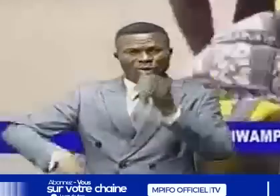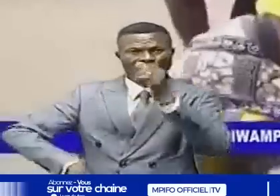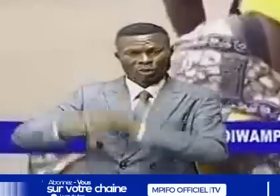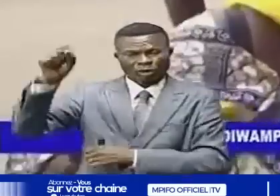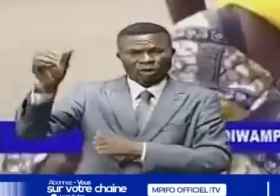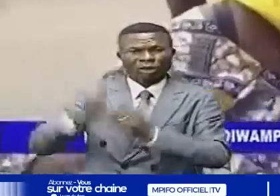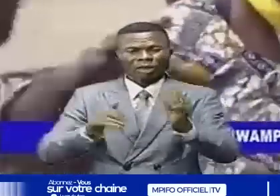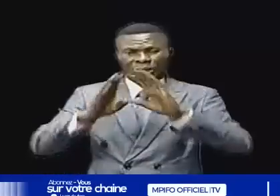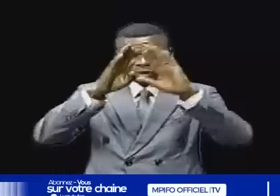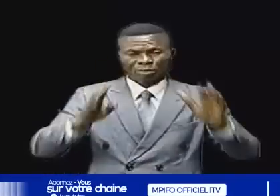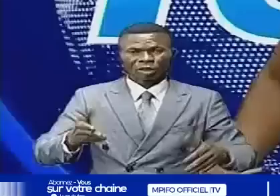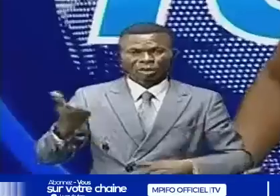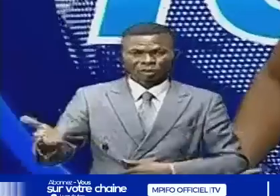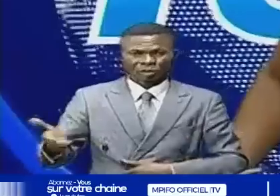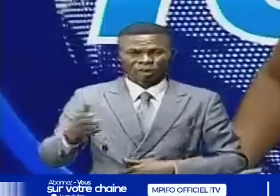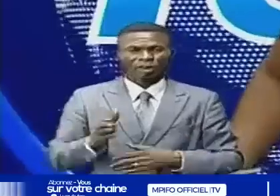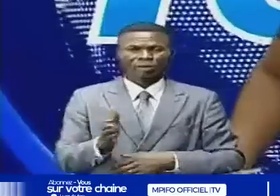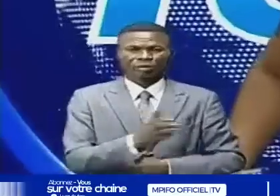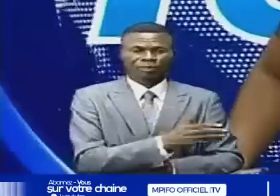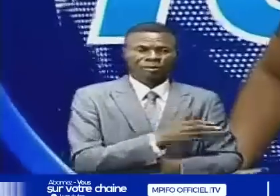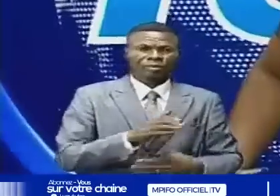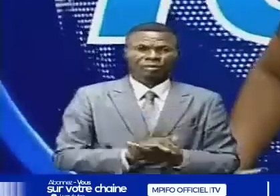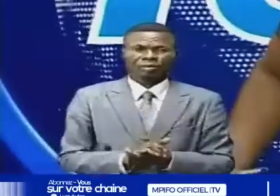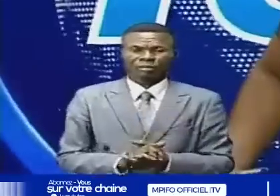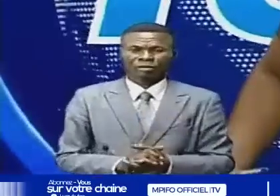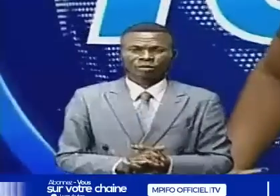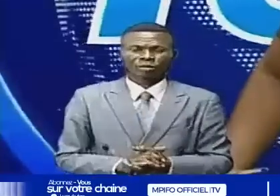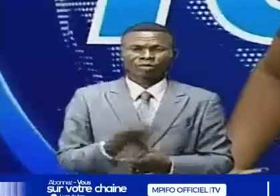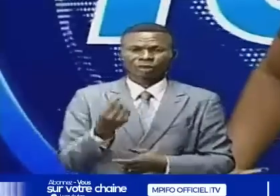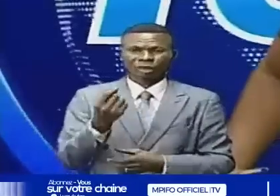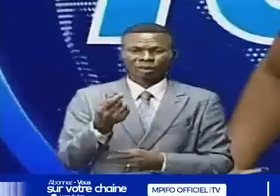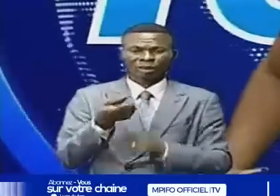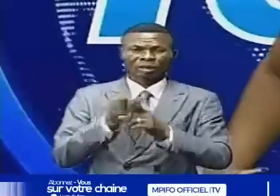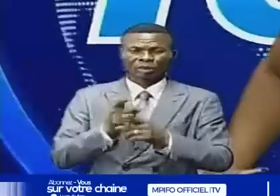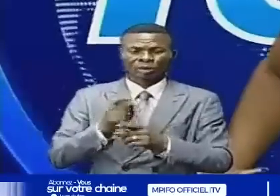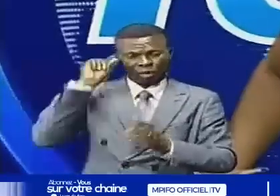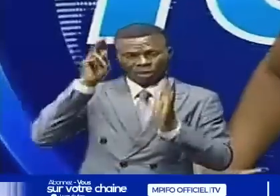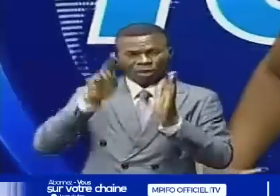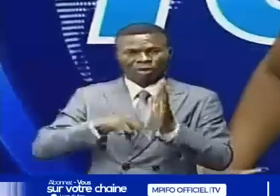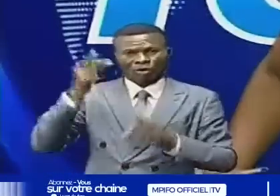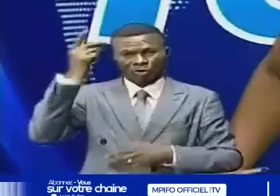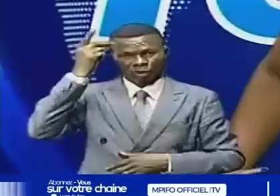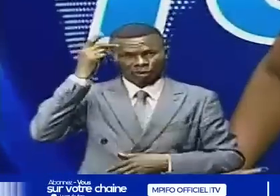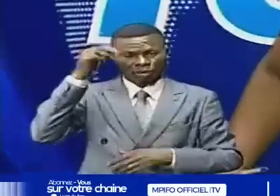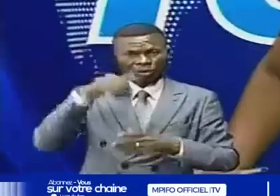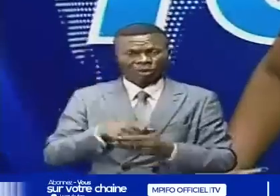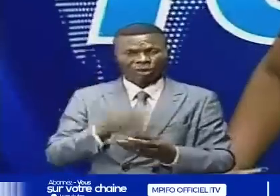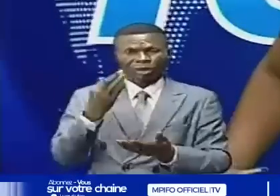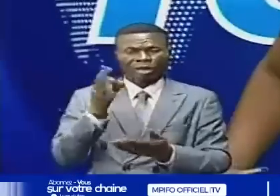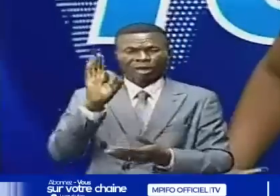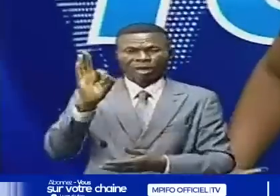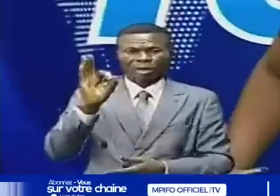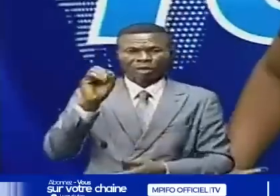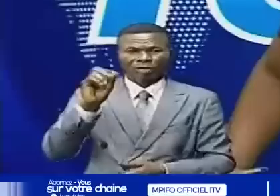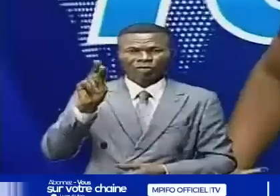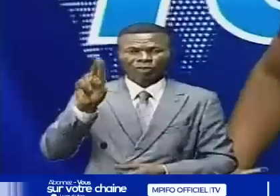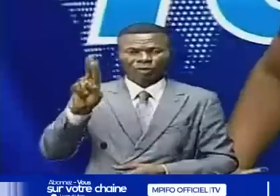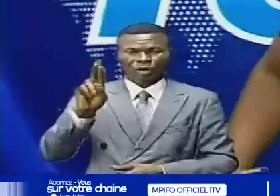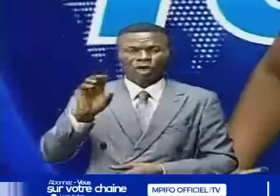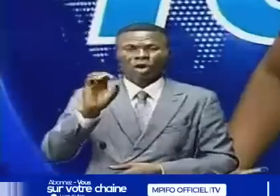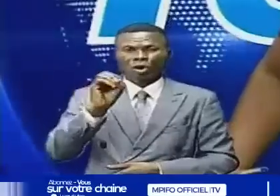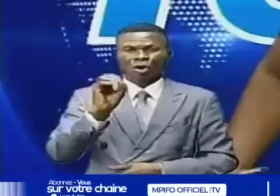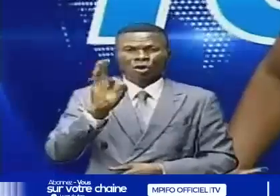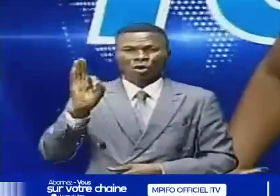de leurs maisons d'habitation. Grâce au financement du gouvernement central à travers les FONER, l'Office des routes a